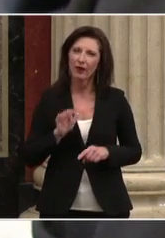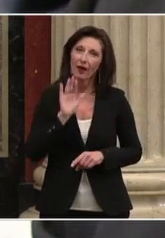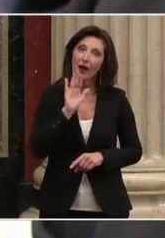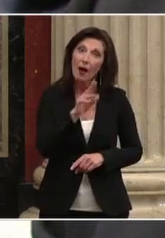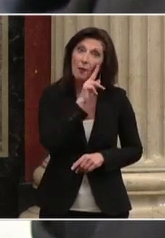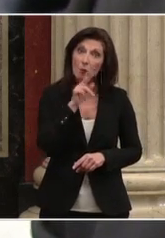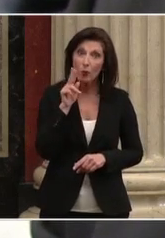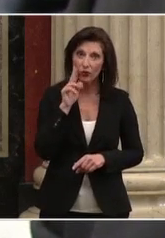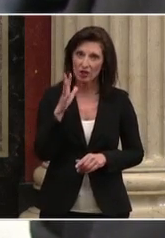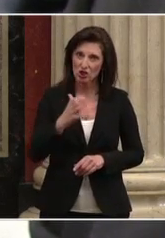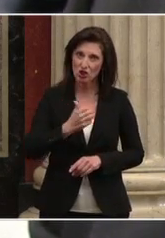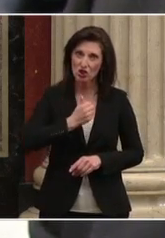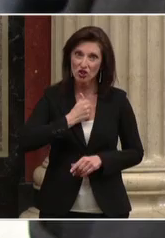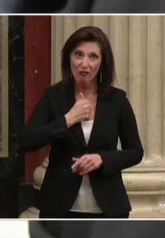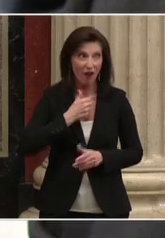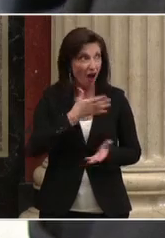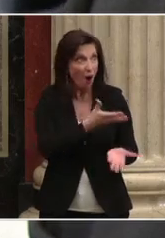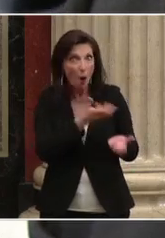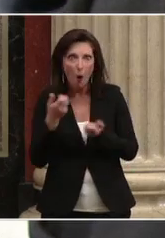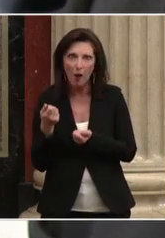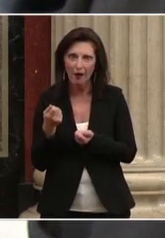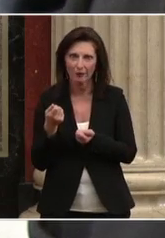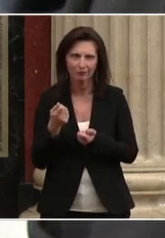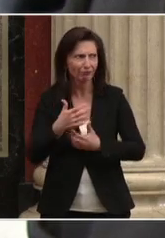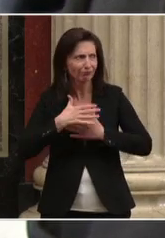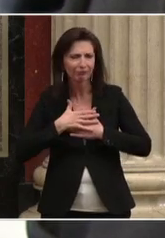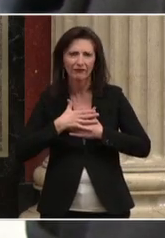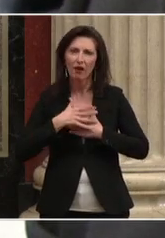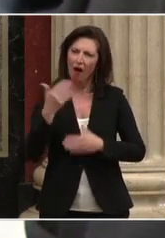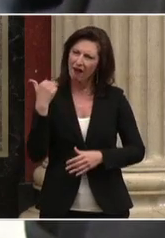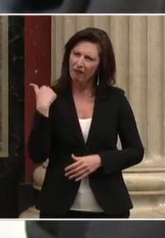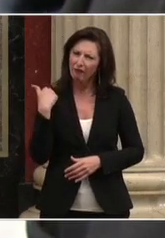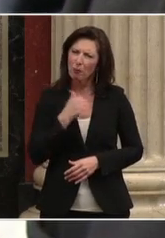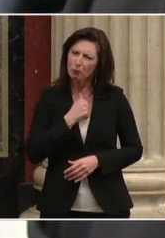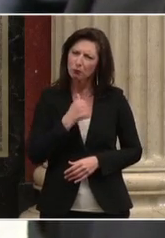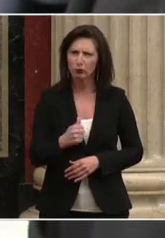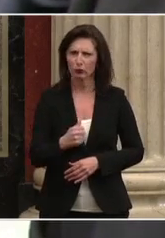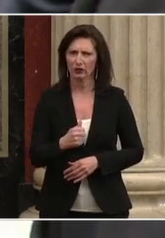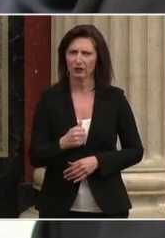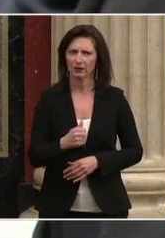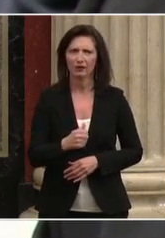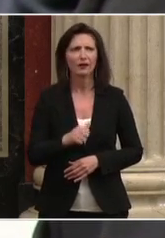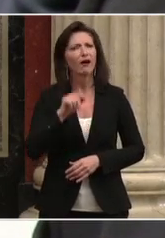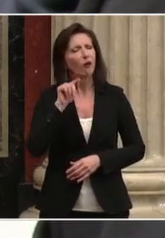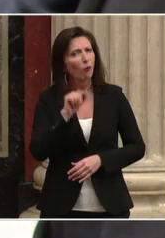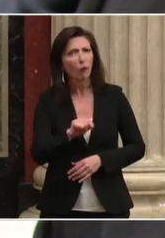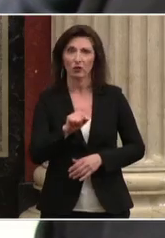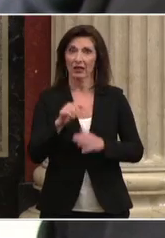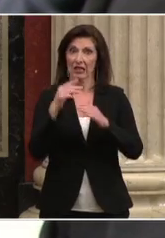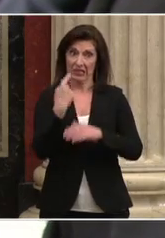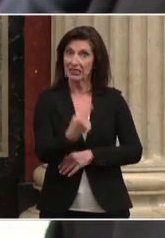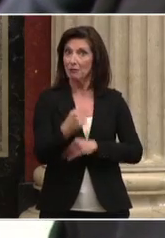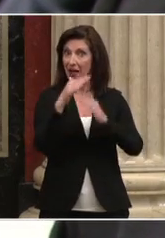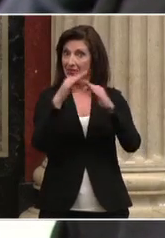gelungen, sie zu sich zu holen, mit viel Mut und mit der Notlüge, Gertrude sei eine gelernte